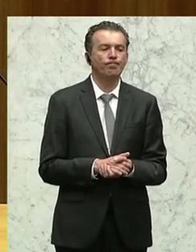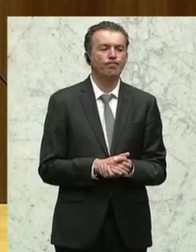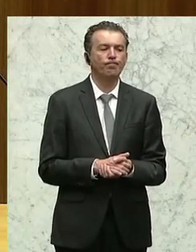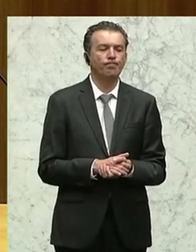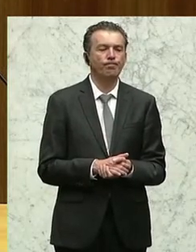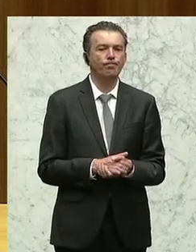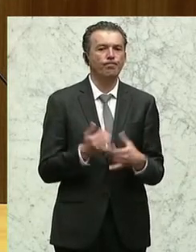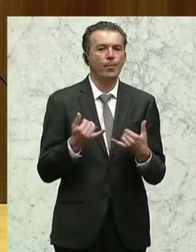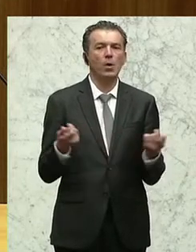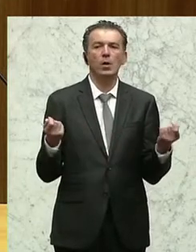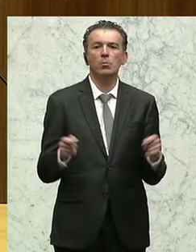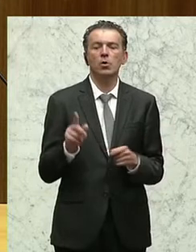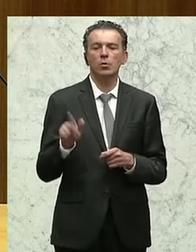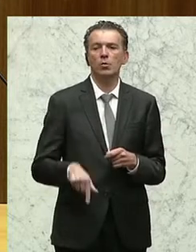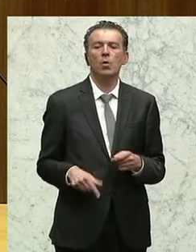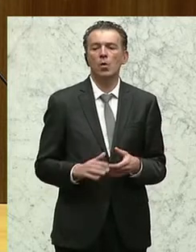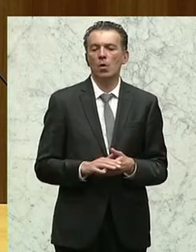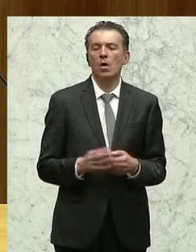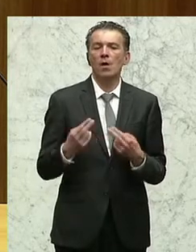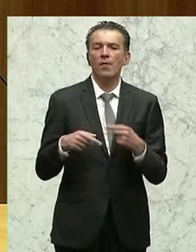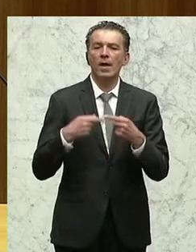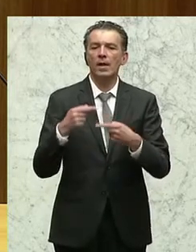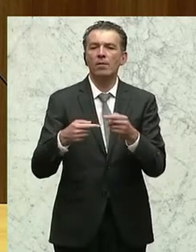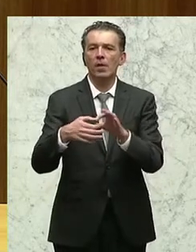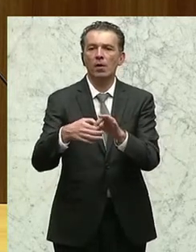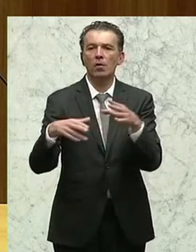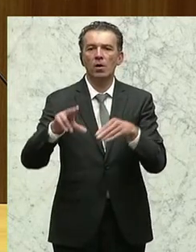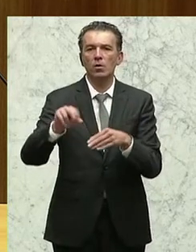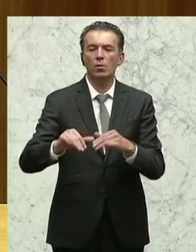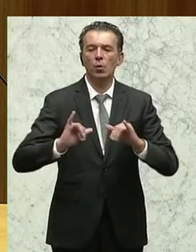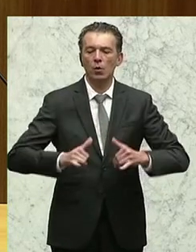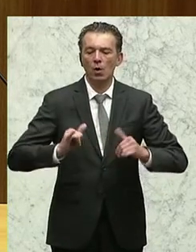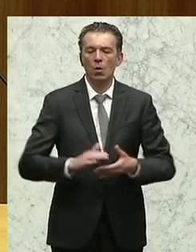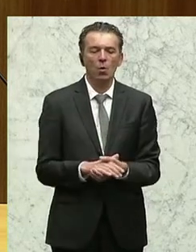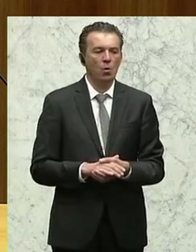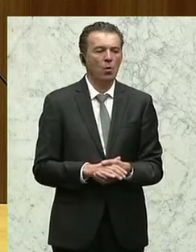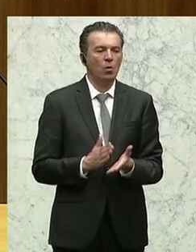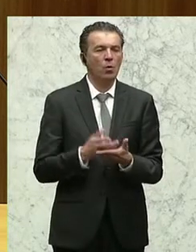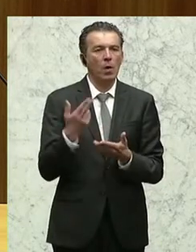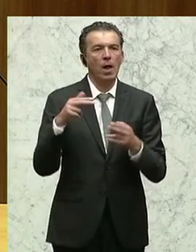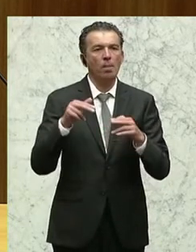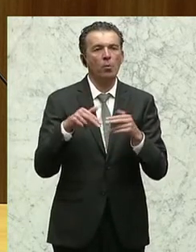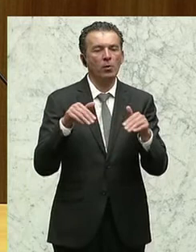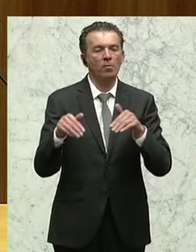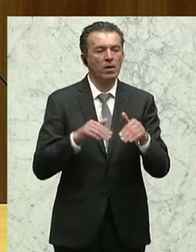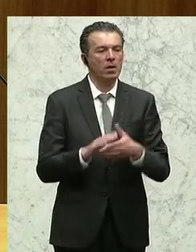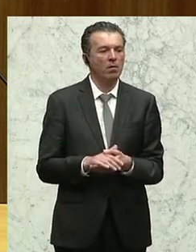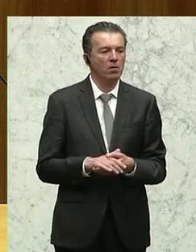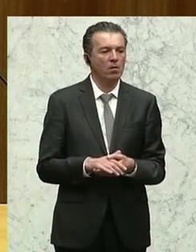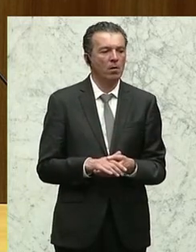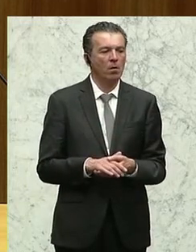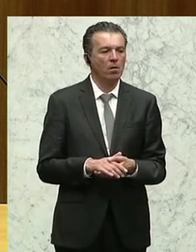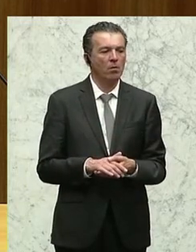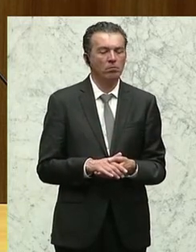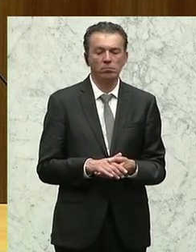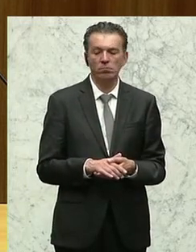durch den heutigen Beschluss eine Weiterentwicklung der Autonomie in Südtirol durch den Herrn Bundesminister, der hier in Marsch